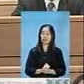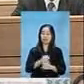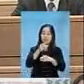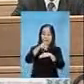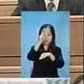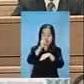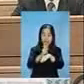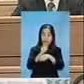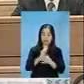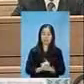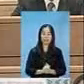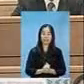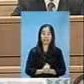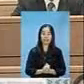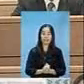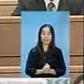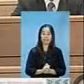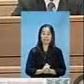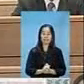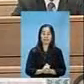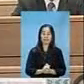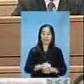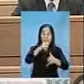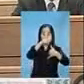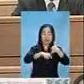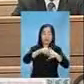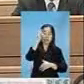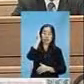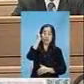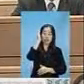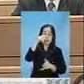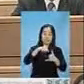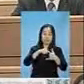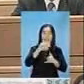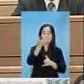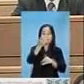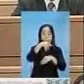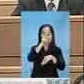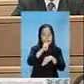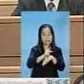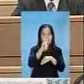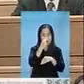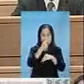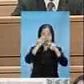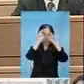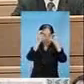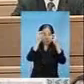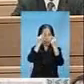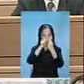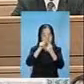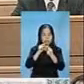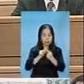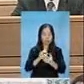พการที่ท่านได้อภิปรายนั้นขอให้ท่านประธานได้ควบคุมให้อยู่ในประเด็นค